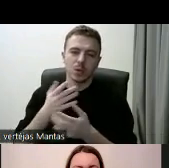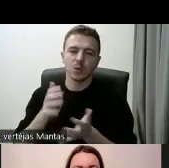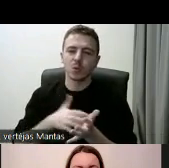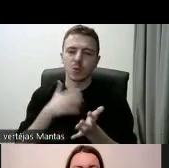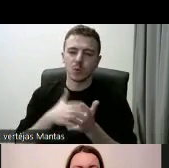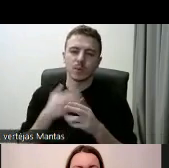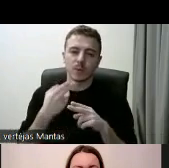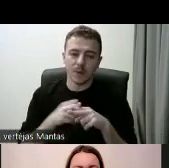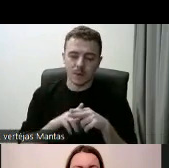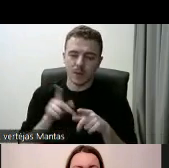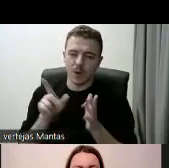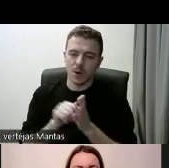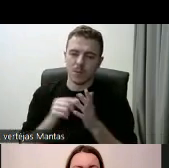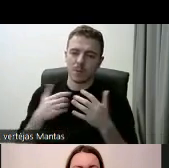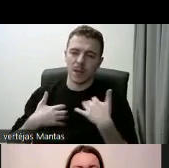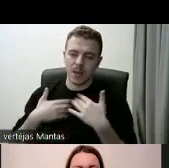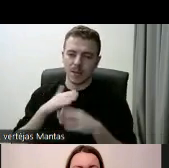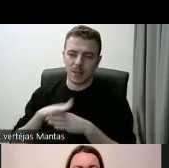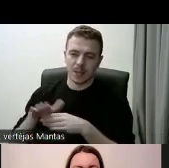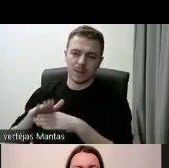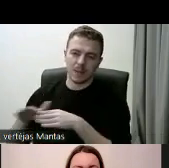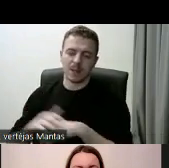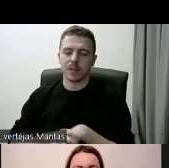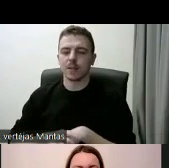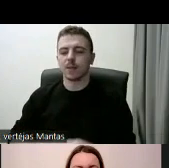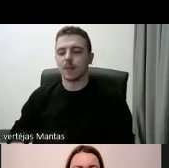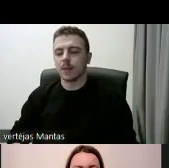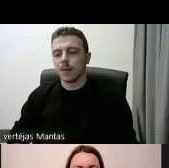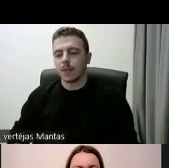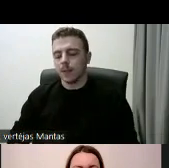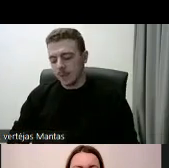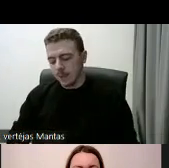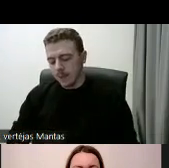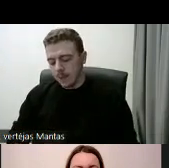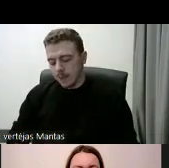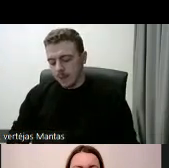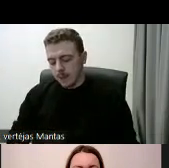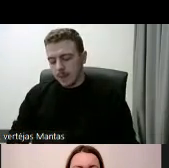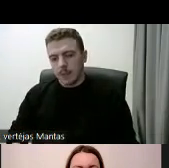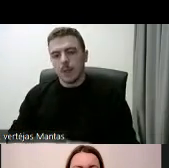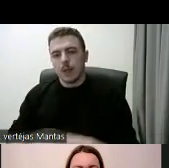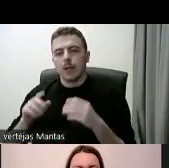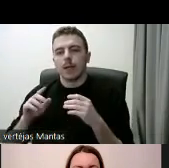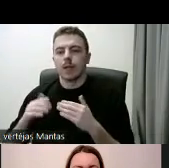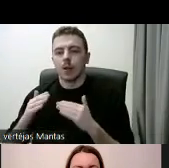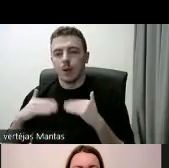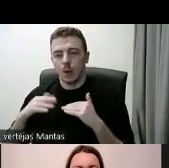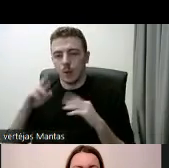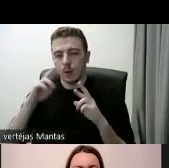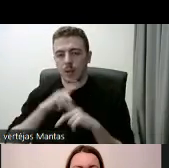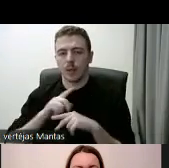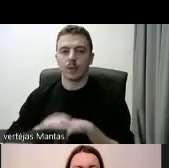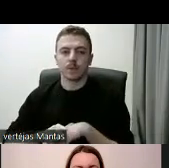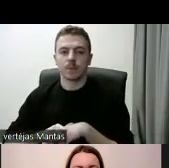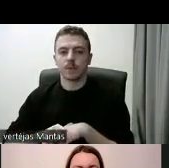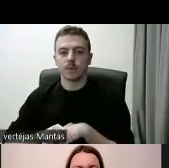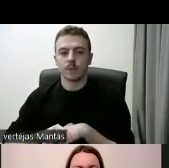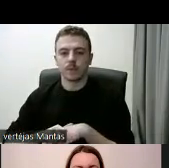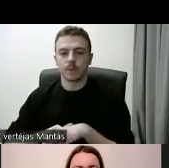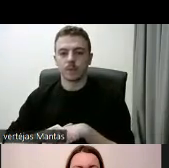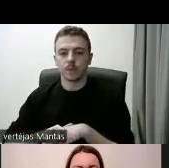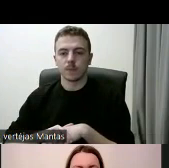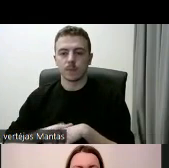turite greitai įgyvendinti patobulinimus šiuose srityse. Kita klaida. Klaida numeris 2.